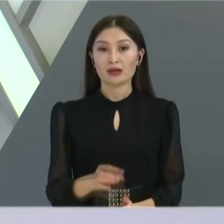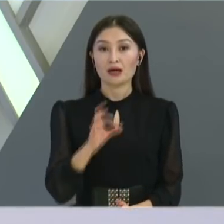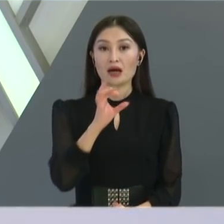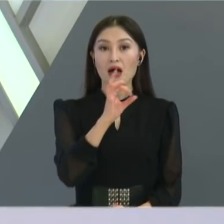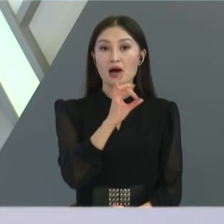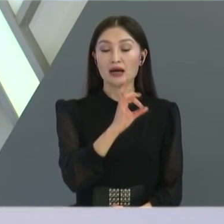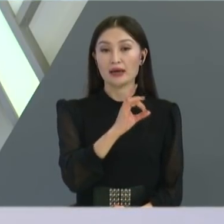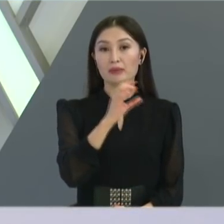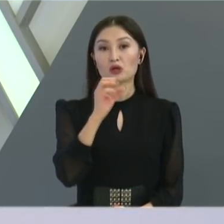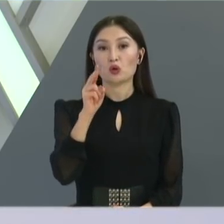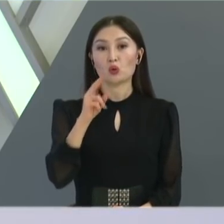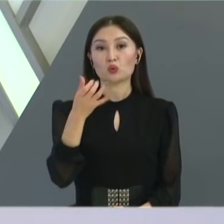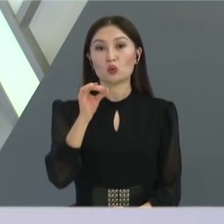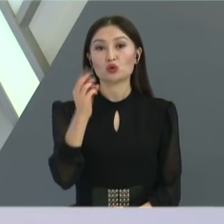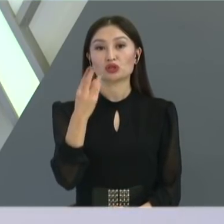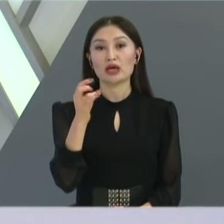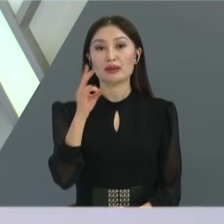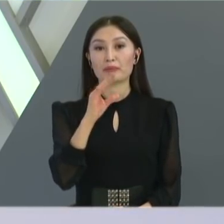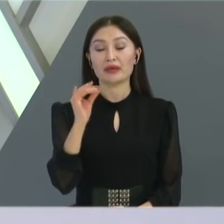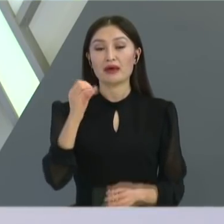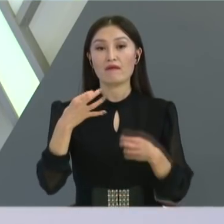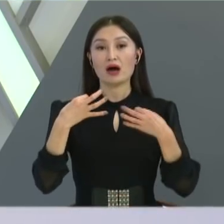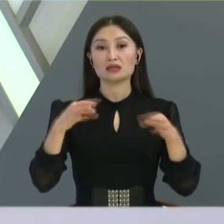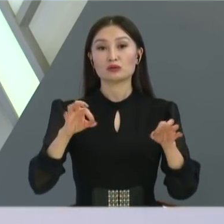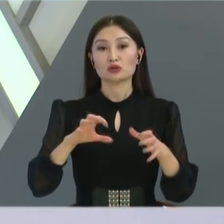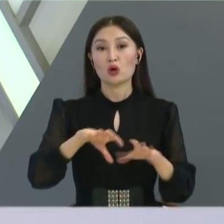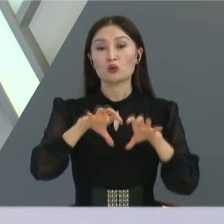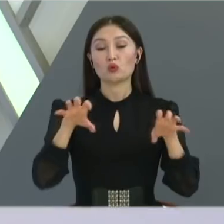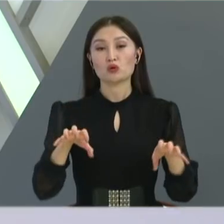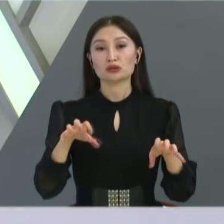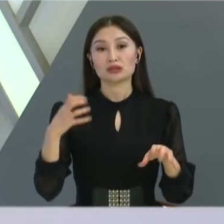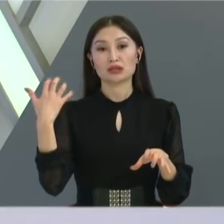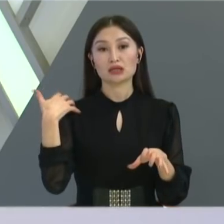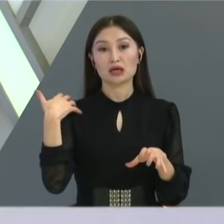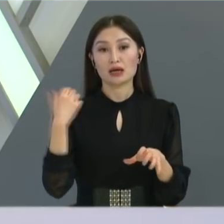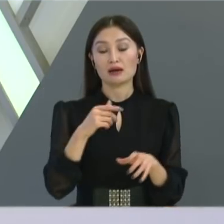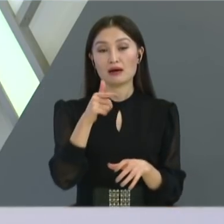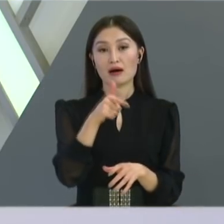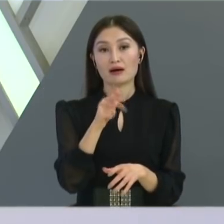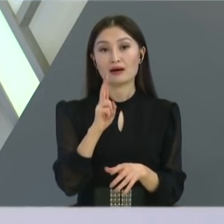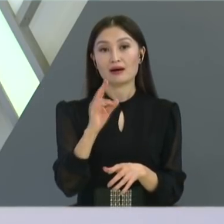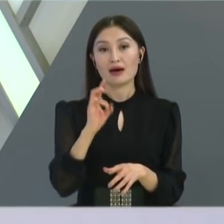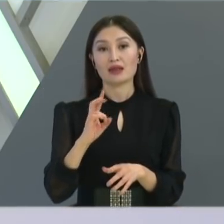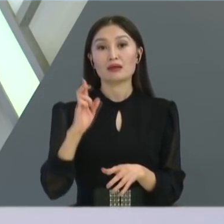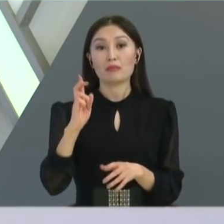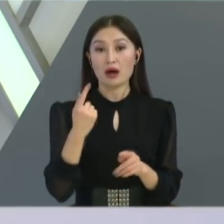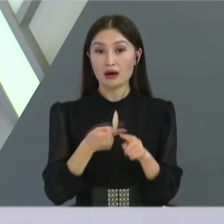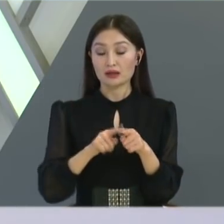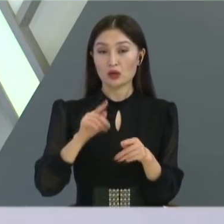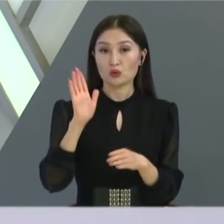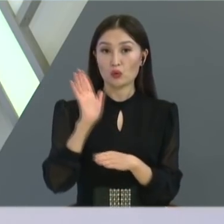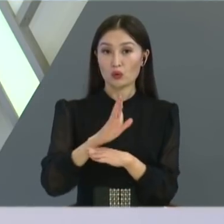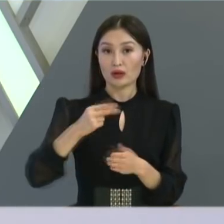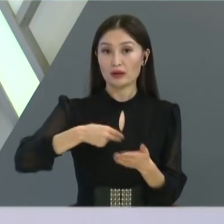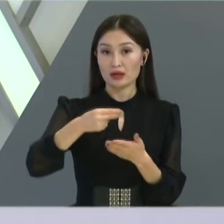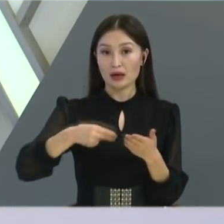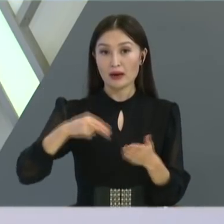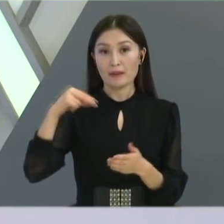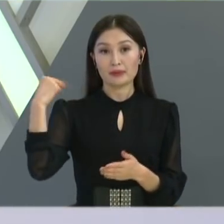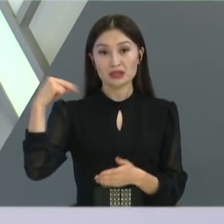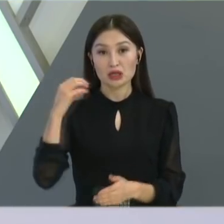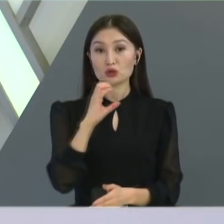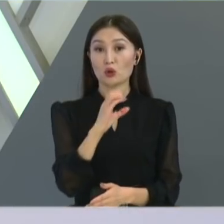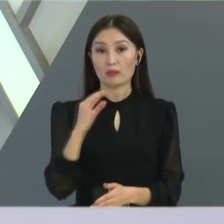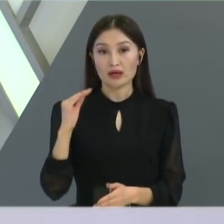Раймберди Дюшембиев освобожден от должности начальника Генерального штаба вооруженных сил. Соответствующий указ подписал президент